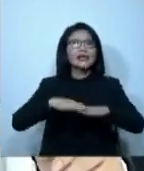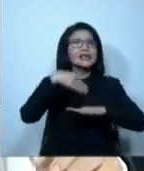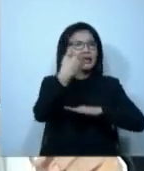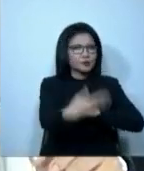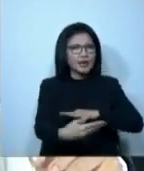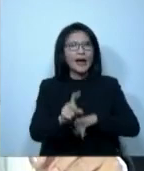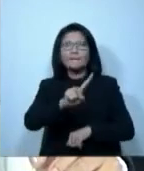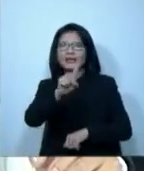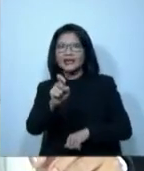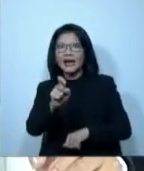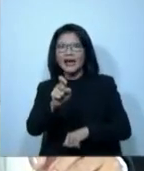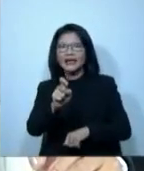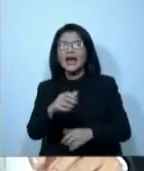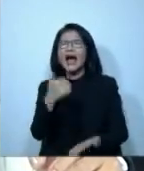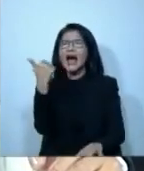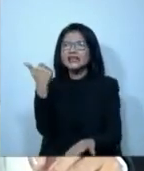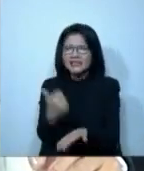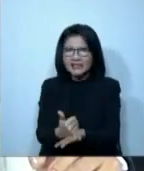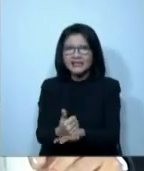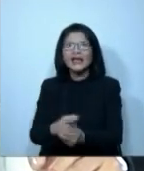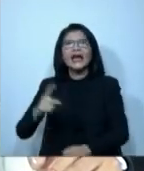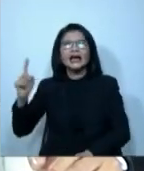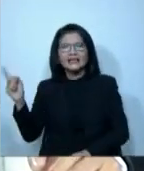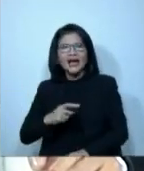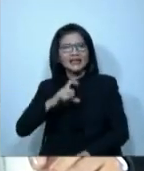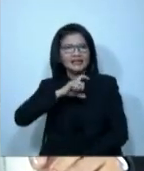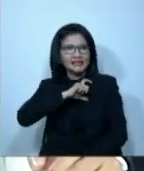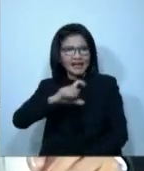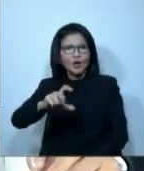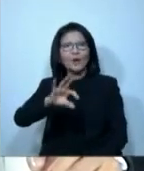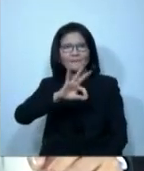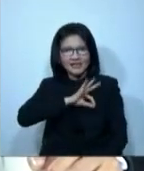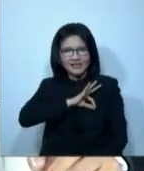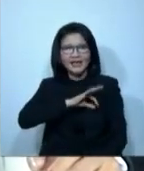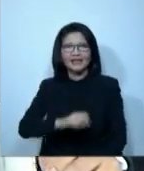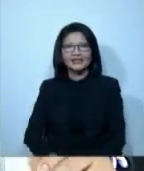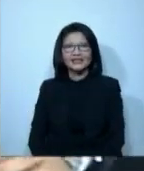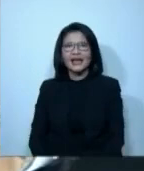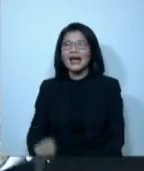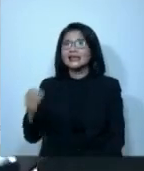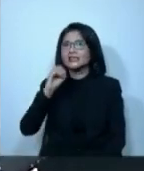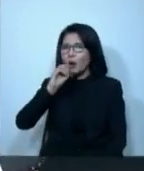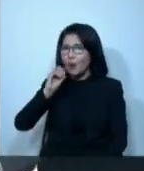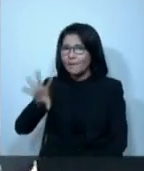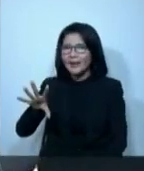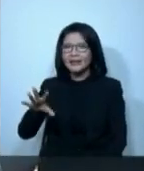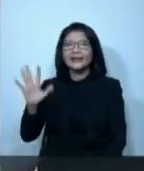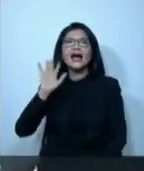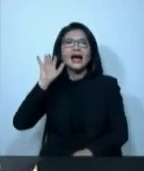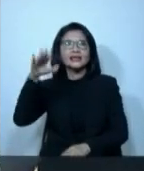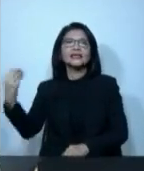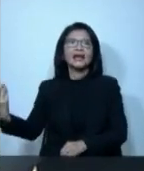selanjutnya pertanyaan murni dari para calon presiden. Ya. Jawaban pertanyaan akan